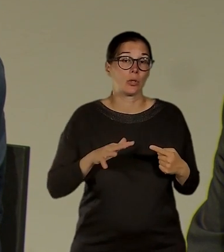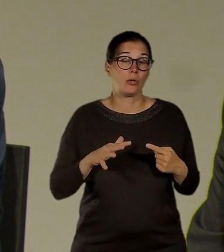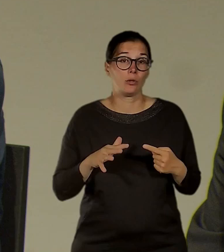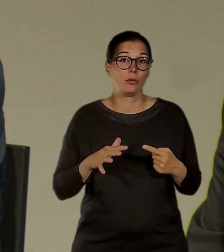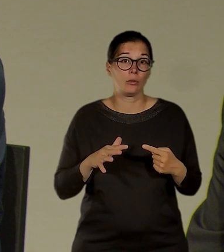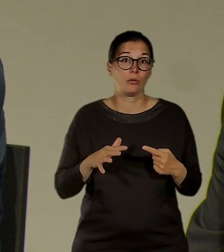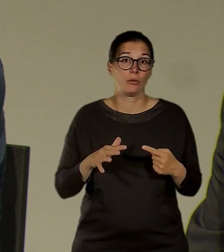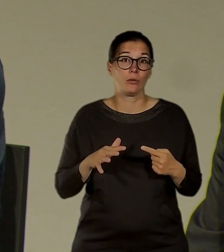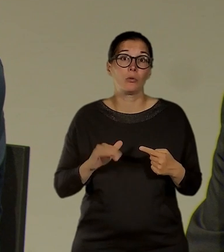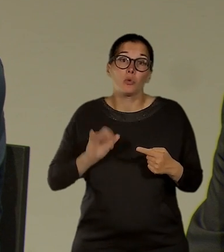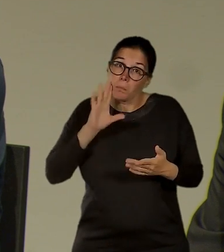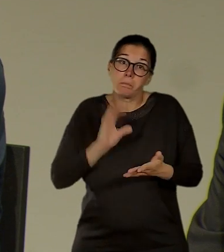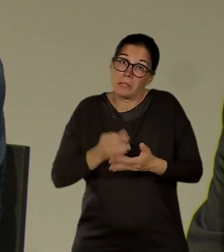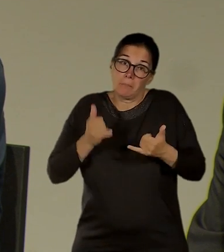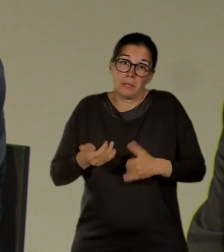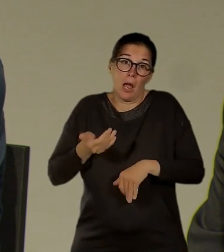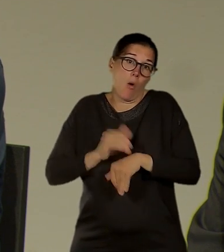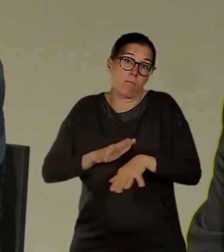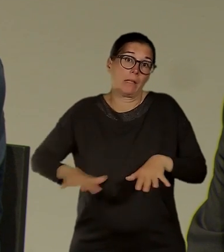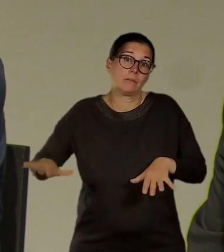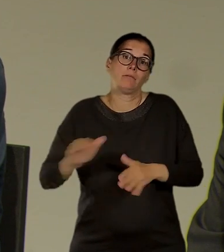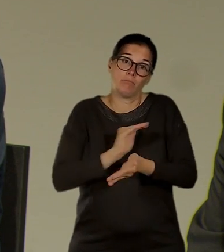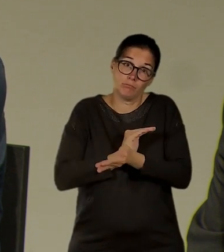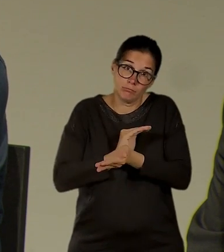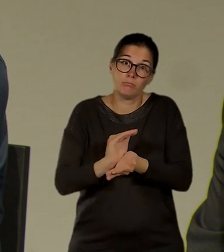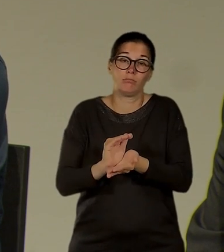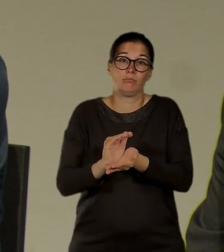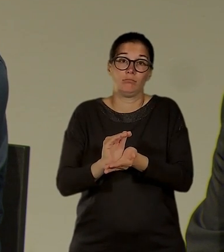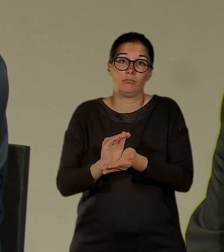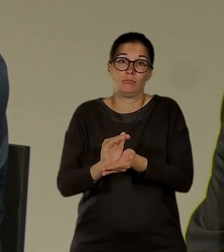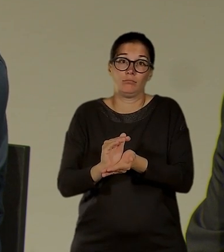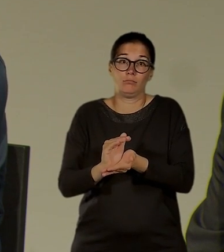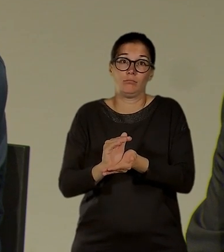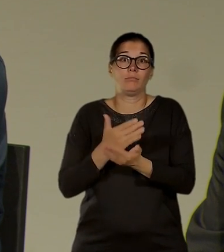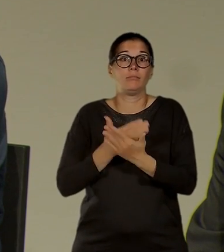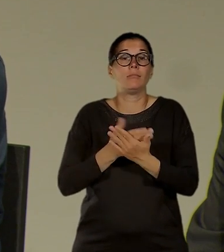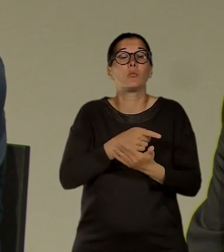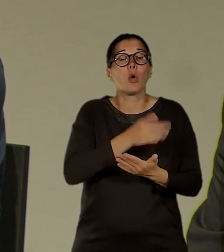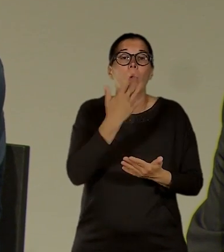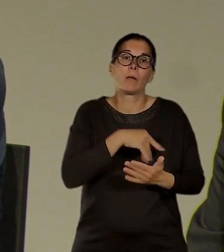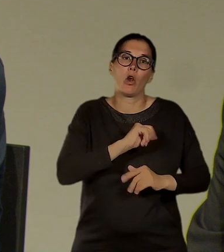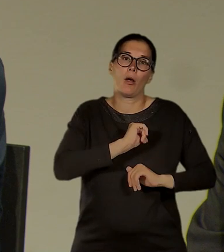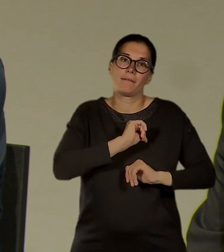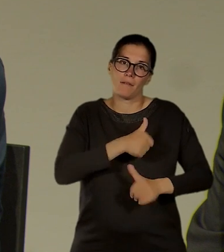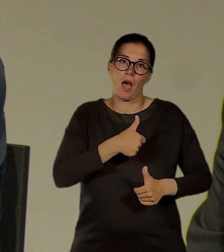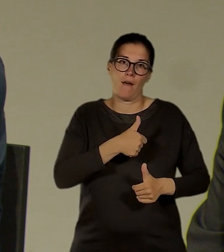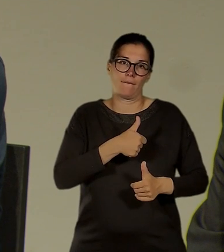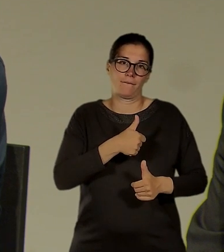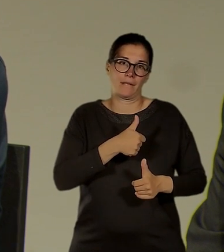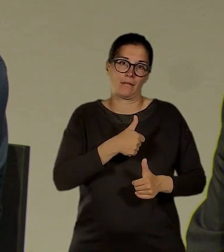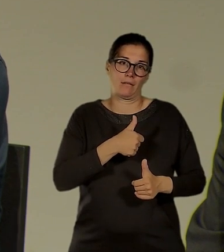i obyvatelům Prahy. I vlastně to byly výstupy vlastně z participace s